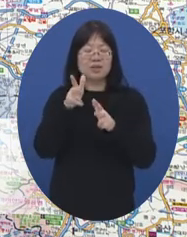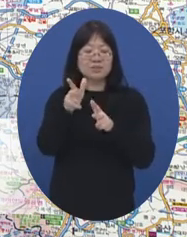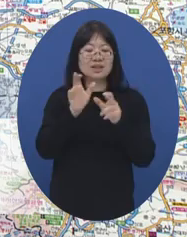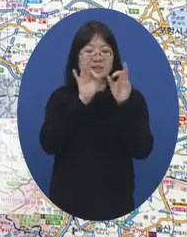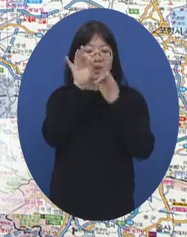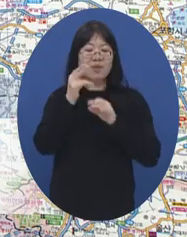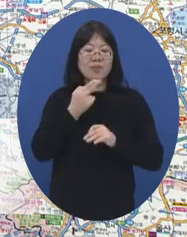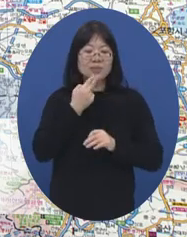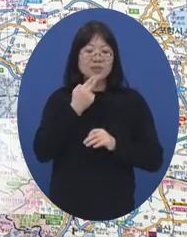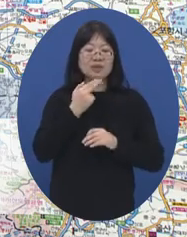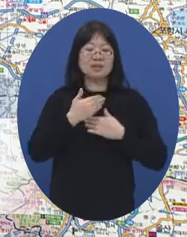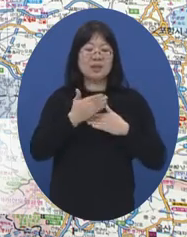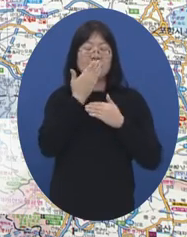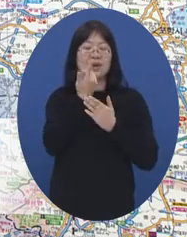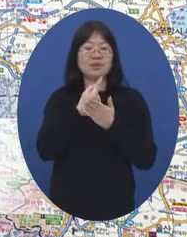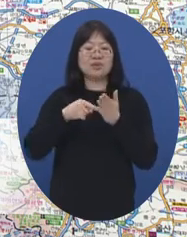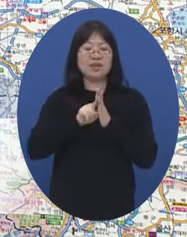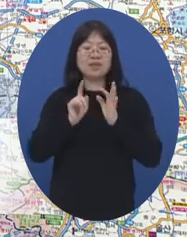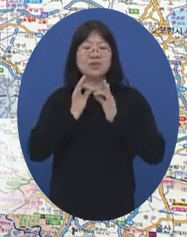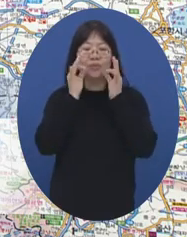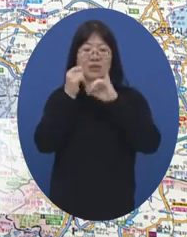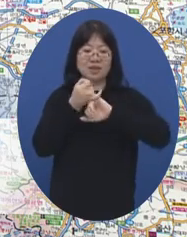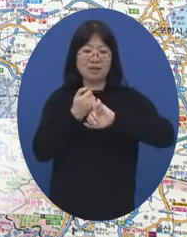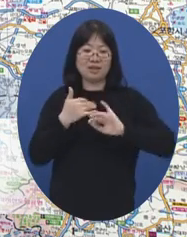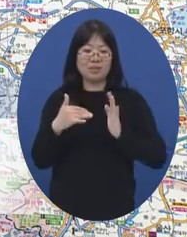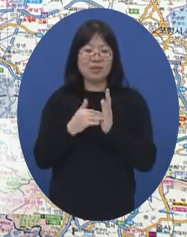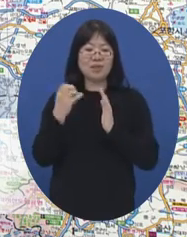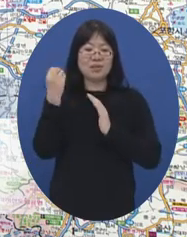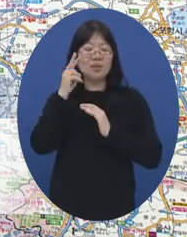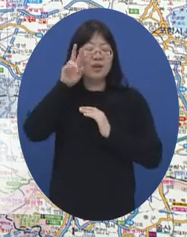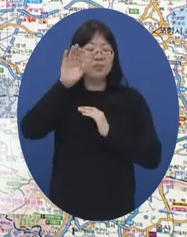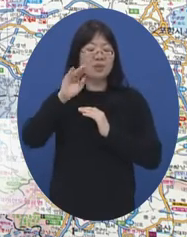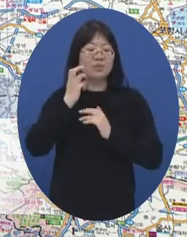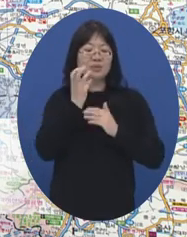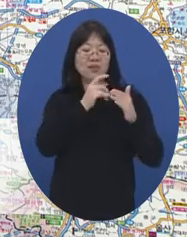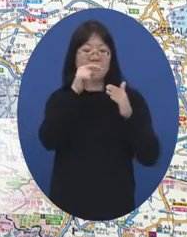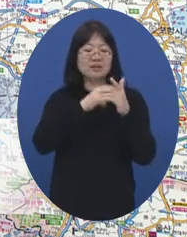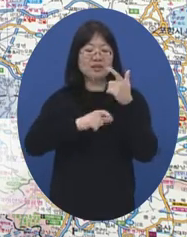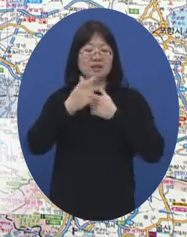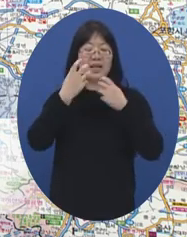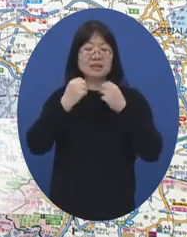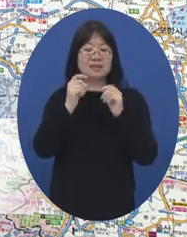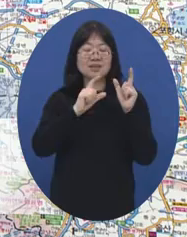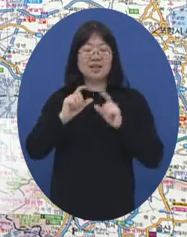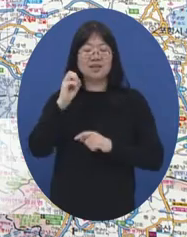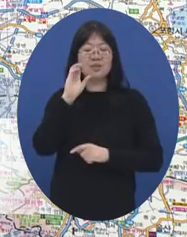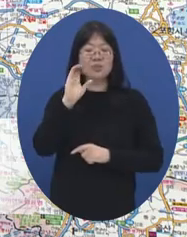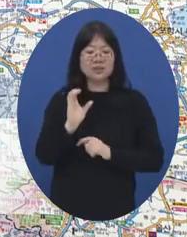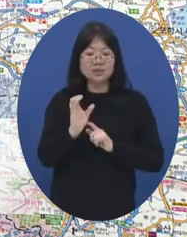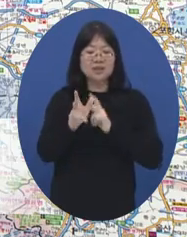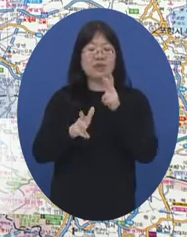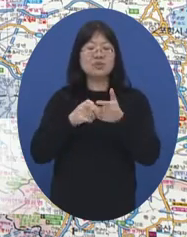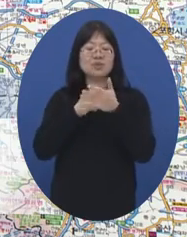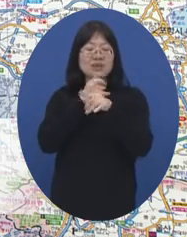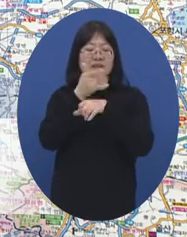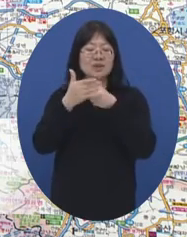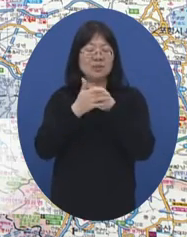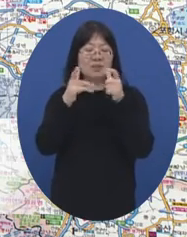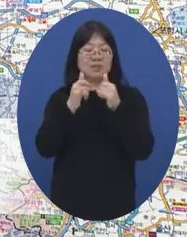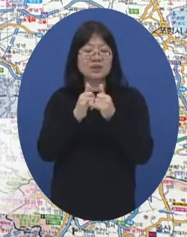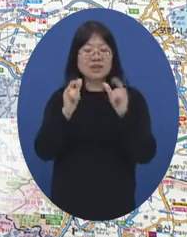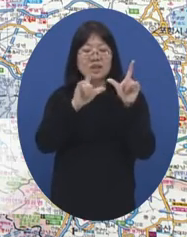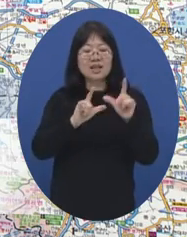차질 없이 진행될 수 있도록 하겠습니다 또 앞으로도 경기도의 더욱 많은 생활에 소스 사업을 추진하여